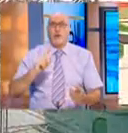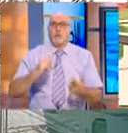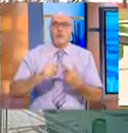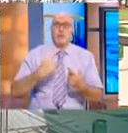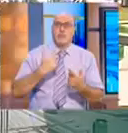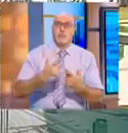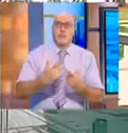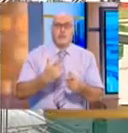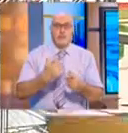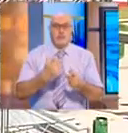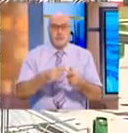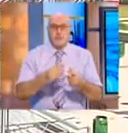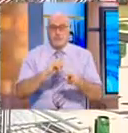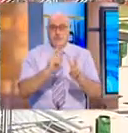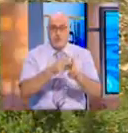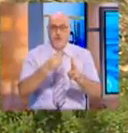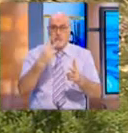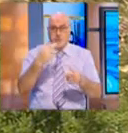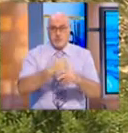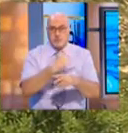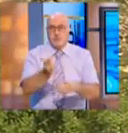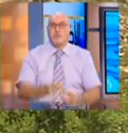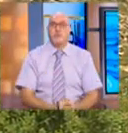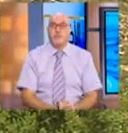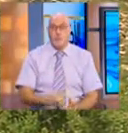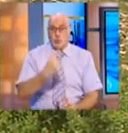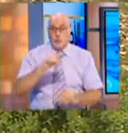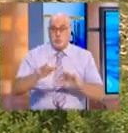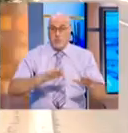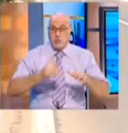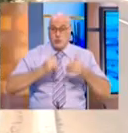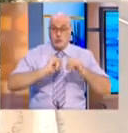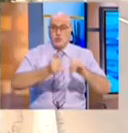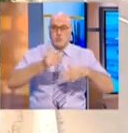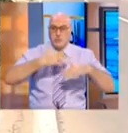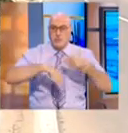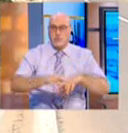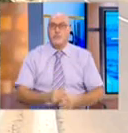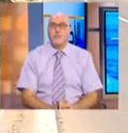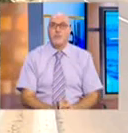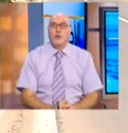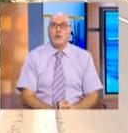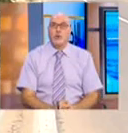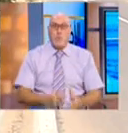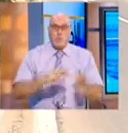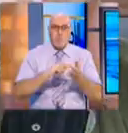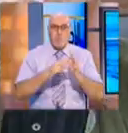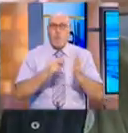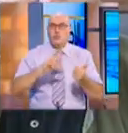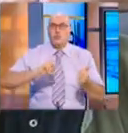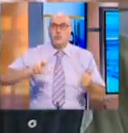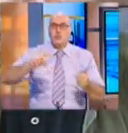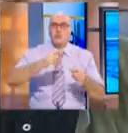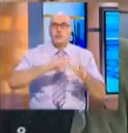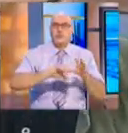المقاييس، فيها سياحة فيها كل الشباب. وتحذيرا للحدث المتوسطي، مسارات سياحية نظمتها مختلف